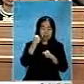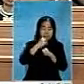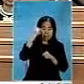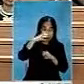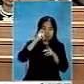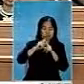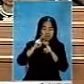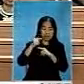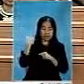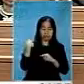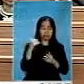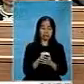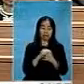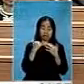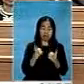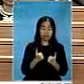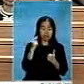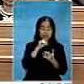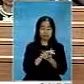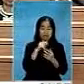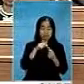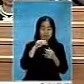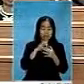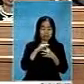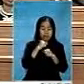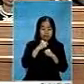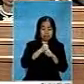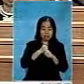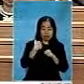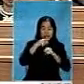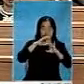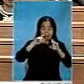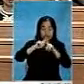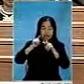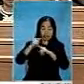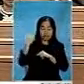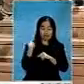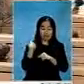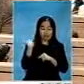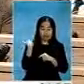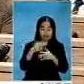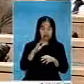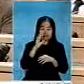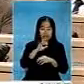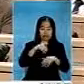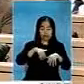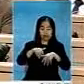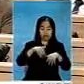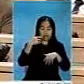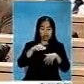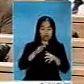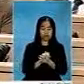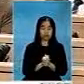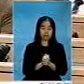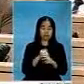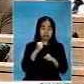ครับดังนั้นวันนี้เนี่ยเมื่อหลักการประชาธิปไตยบอกว่าเป็นของประชาชนอำนาจการปกครองประเทศ